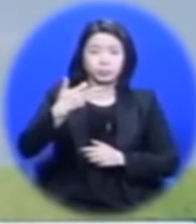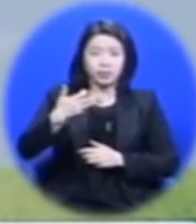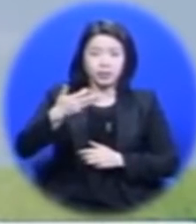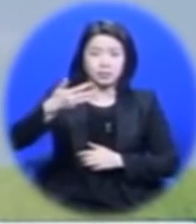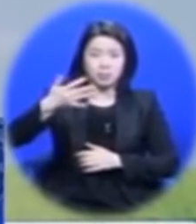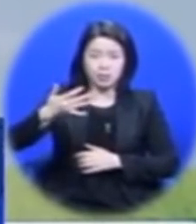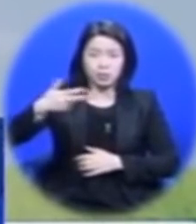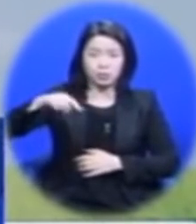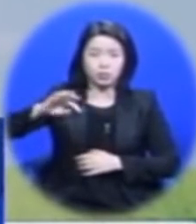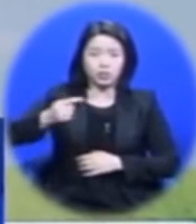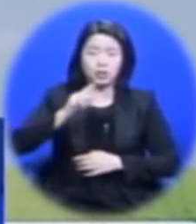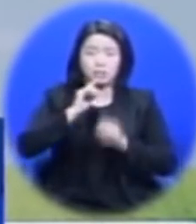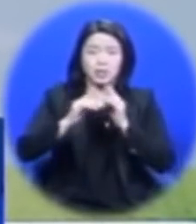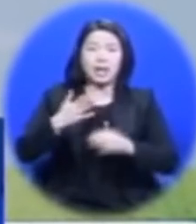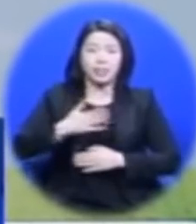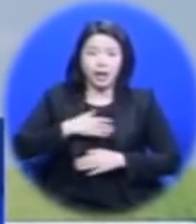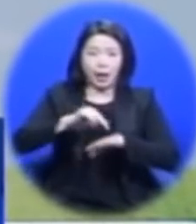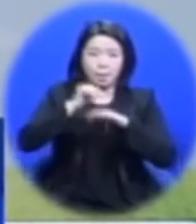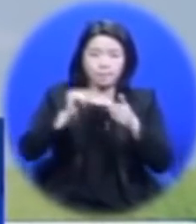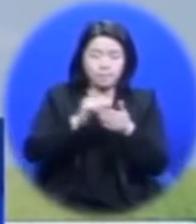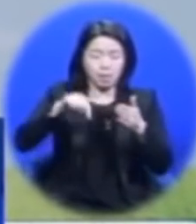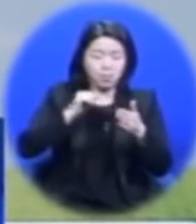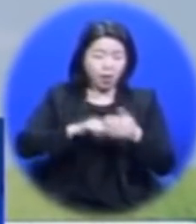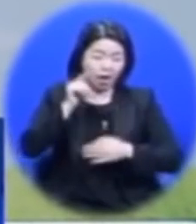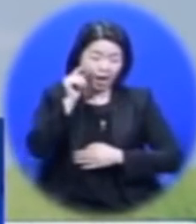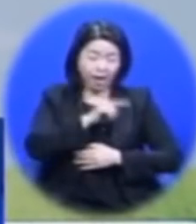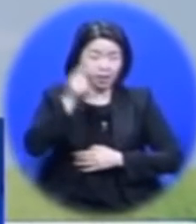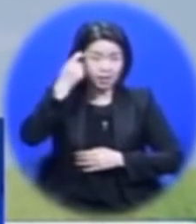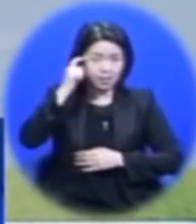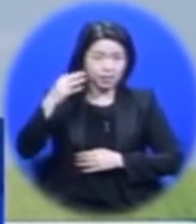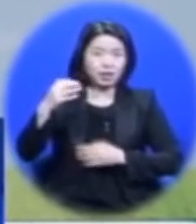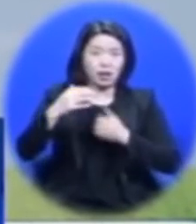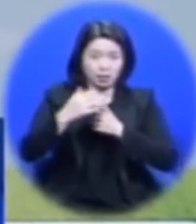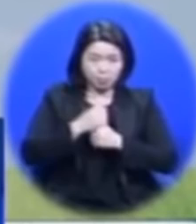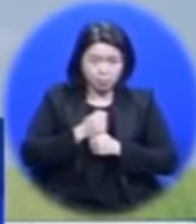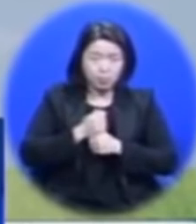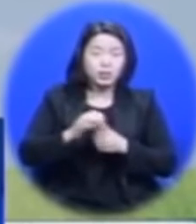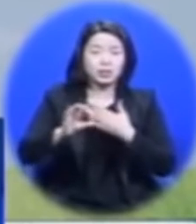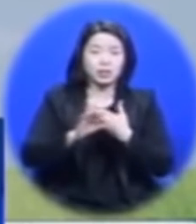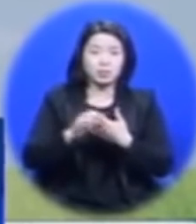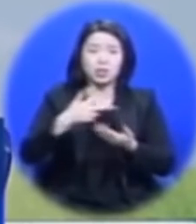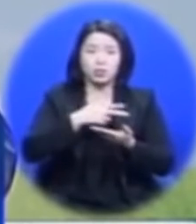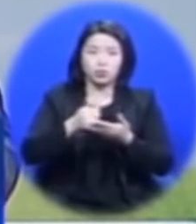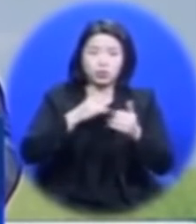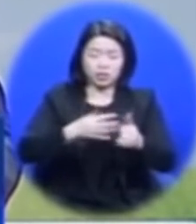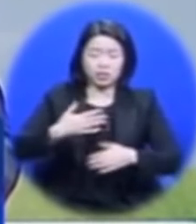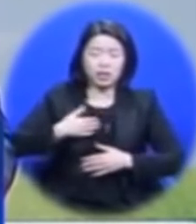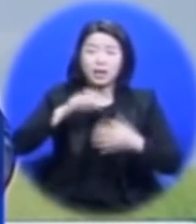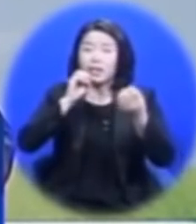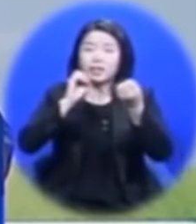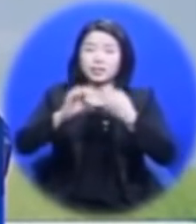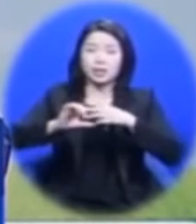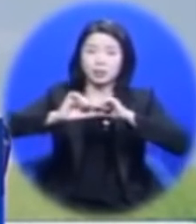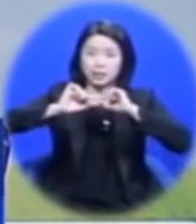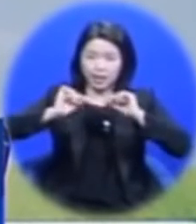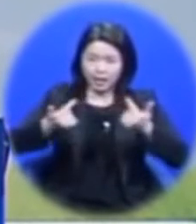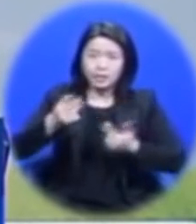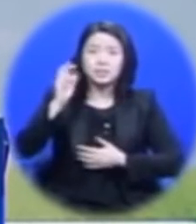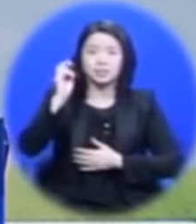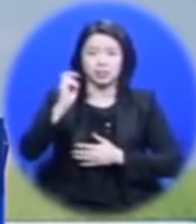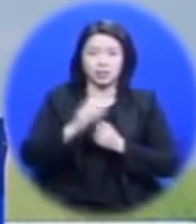19절 말씀에 내가 마음속으로 악한 생각을 품었더라면 주님께서 나에게 응답하지 않으셨을